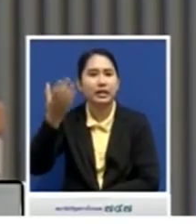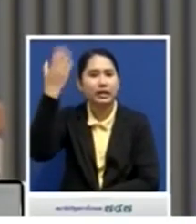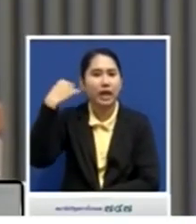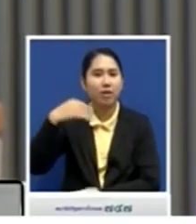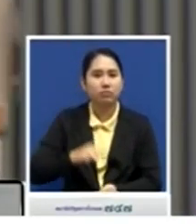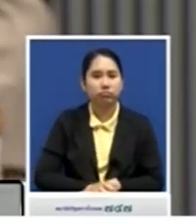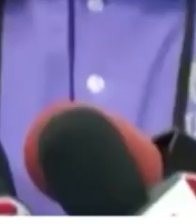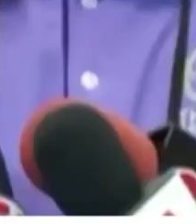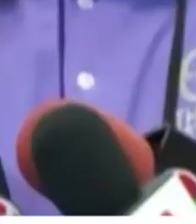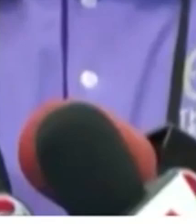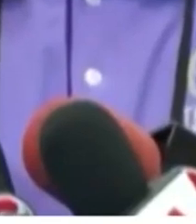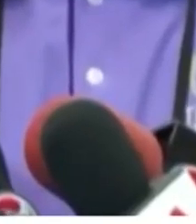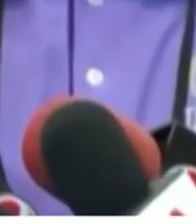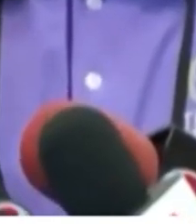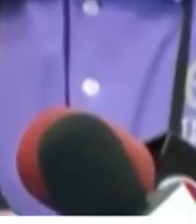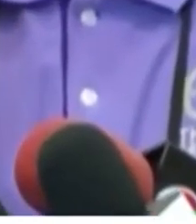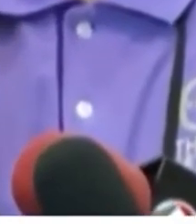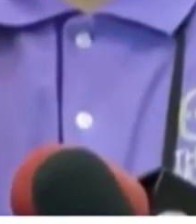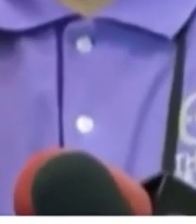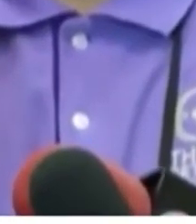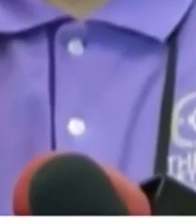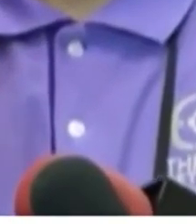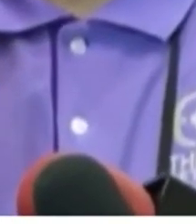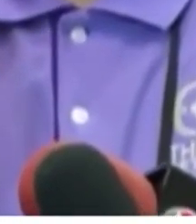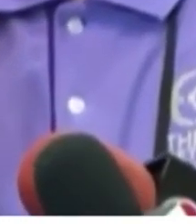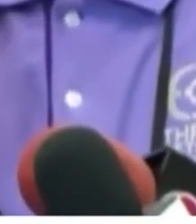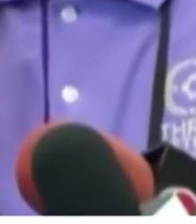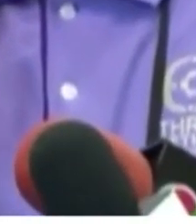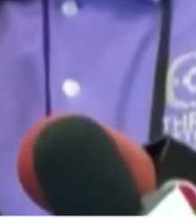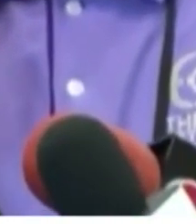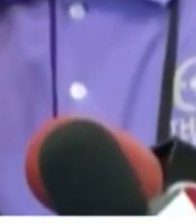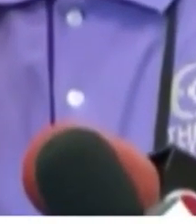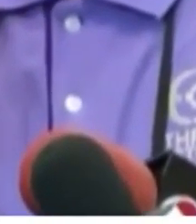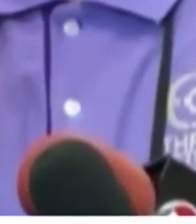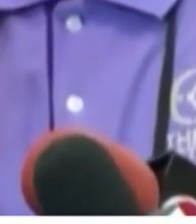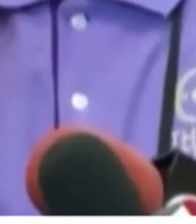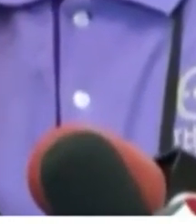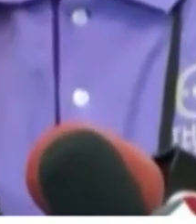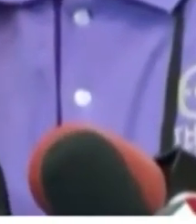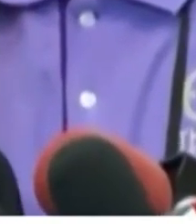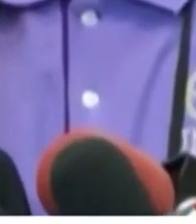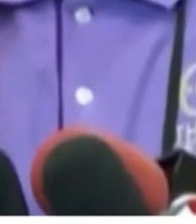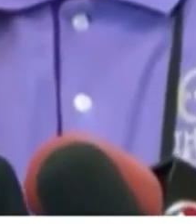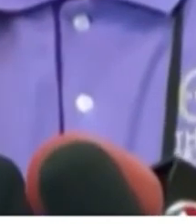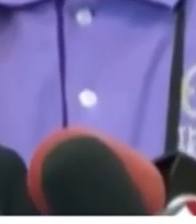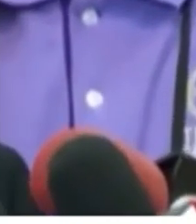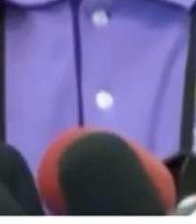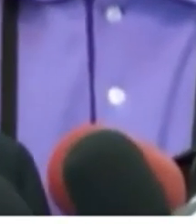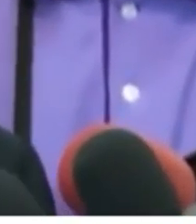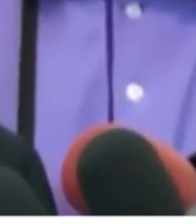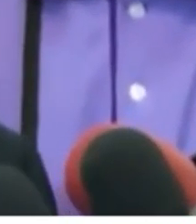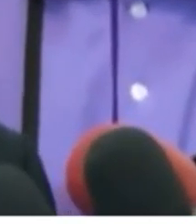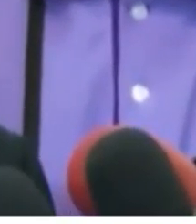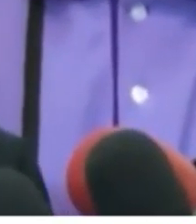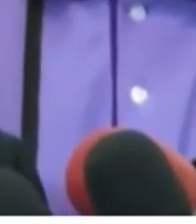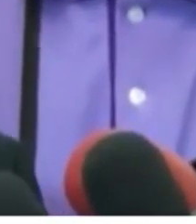สุทธิ์จะเสนอหน้าเข้ามาในห้องประชุมวันนี้ได้หรือไม่ทำให้สมาชิกในห้องประชุมนี้ส่งเสียงฮือฮาออกมาเลยนะครับทำให้คุณจุล